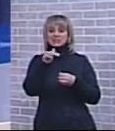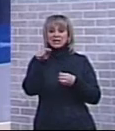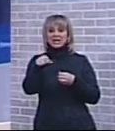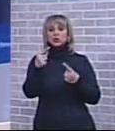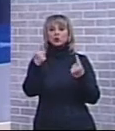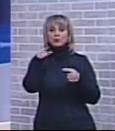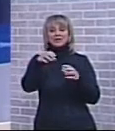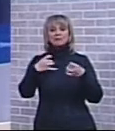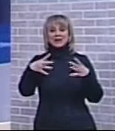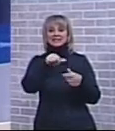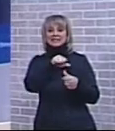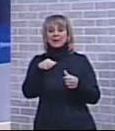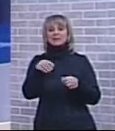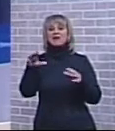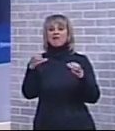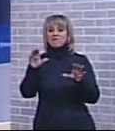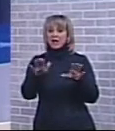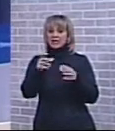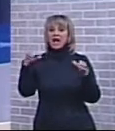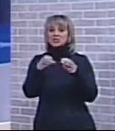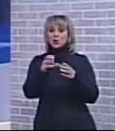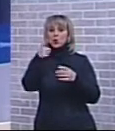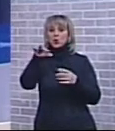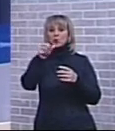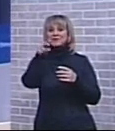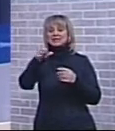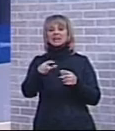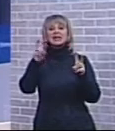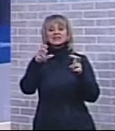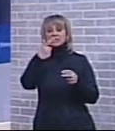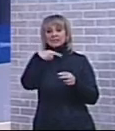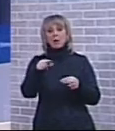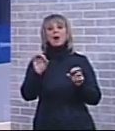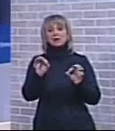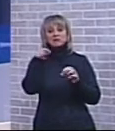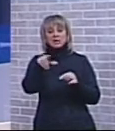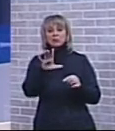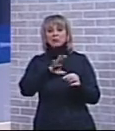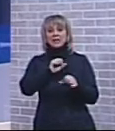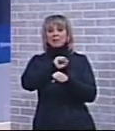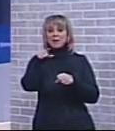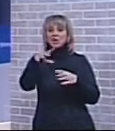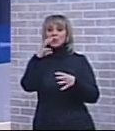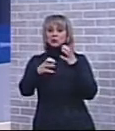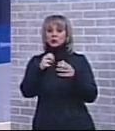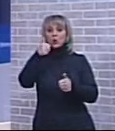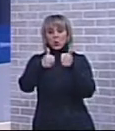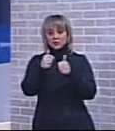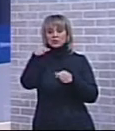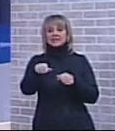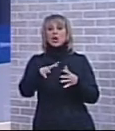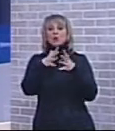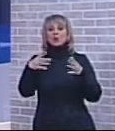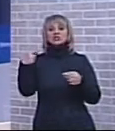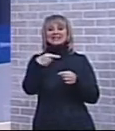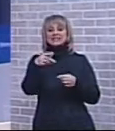лет. Юбилей празднует самодеятельный вокальный ансамбль «Иргупса». Название себя оправдало. Были победы на международных конкурсах,